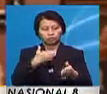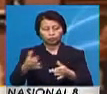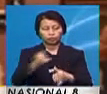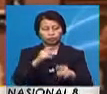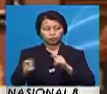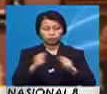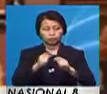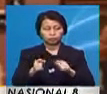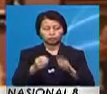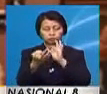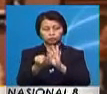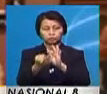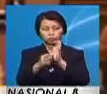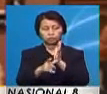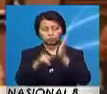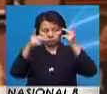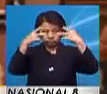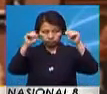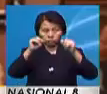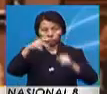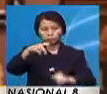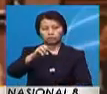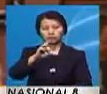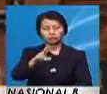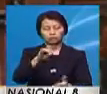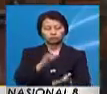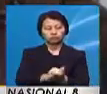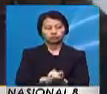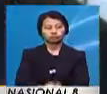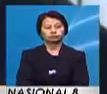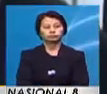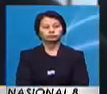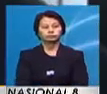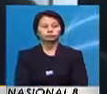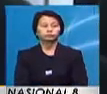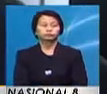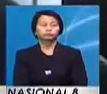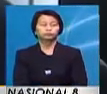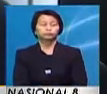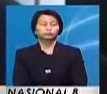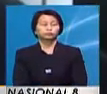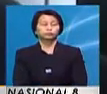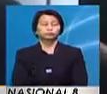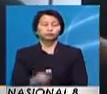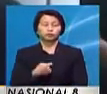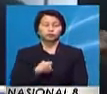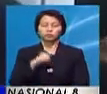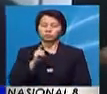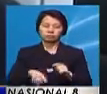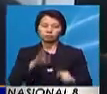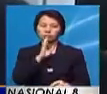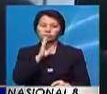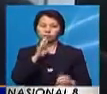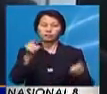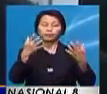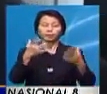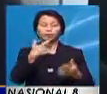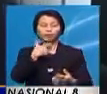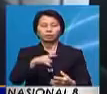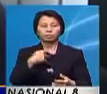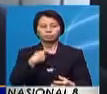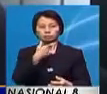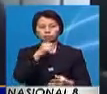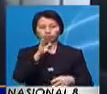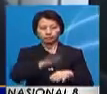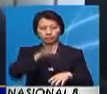mengambil tindakan terhadap naib Presiden PKR tersebut. Saya tidak boleh mengatakan berapa lama, oleh kerana kita akan mendengar berapa saksi